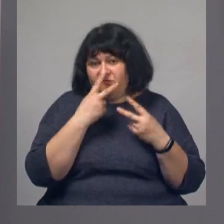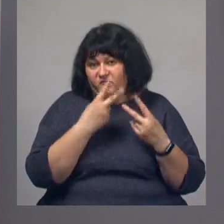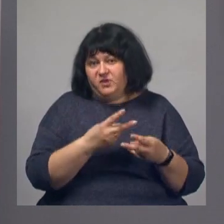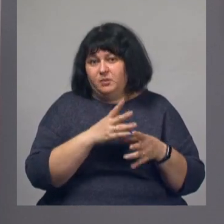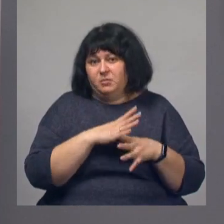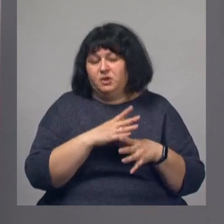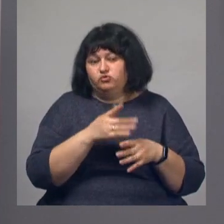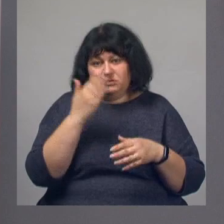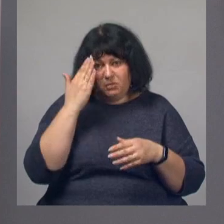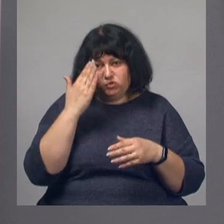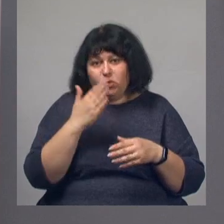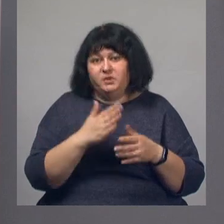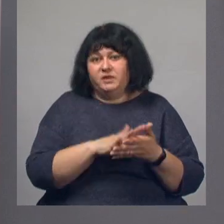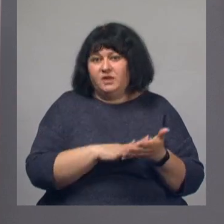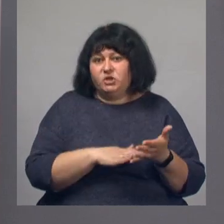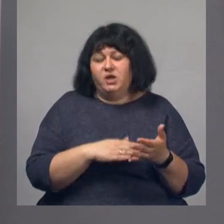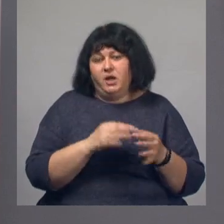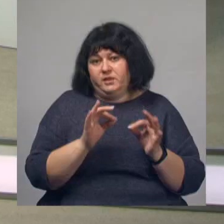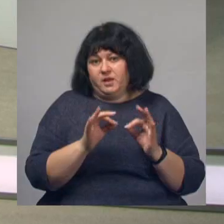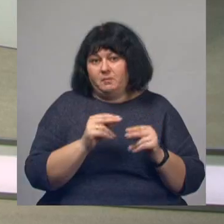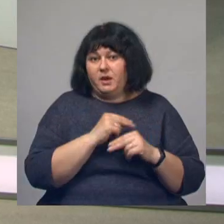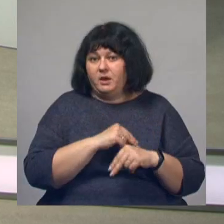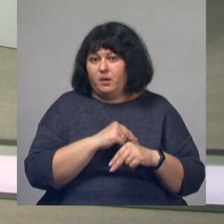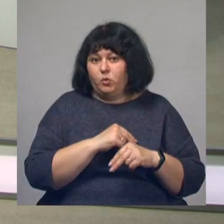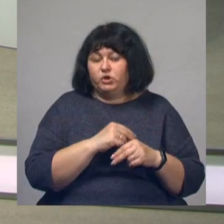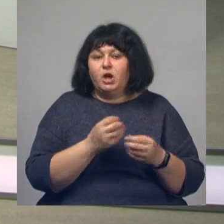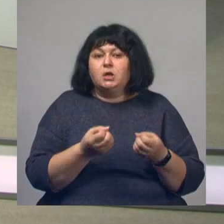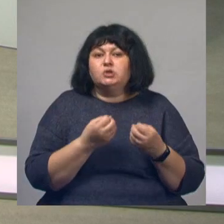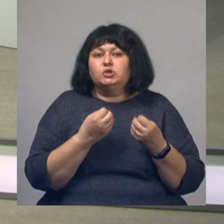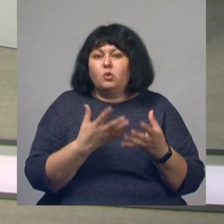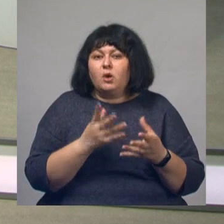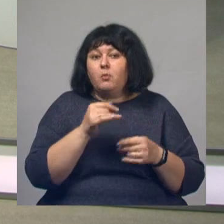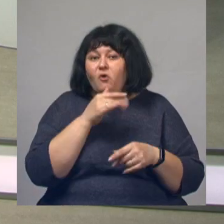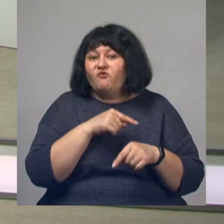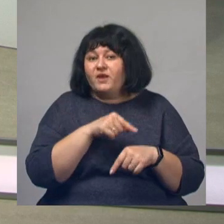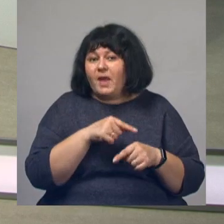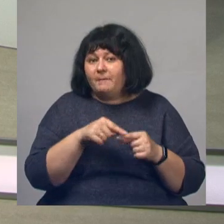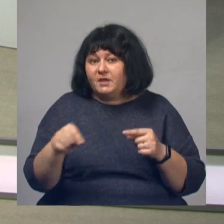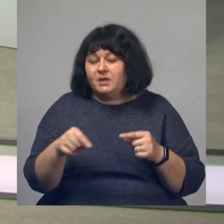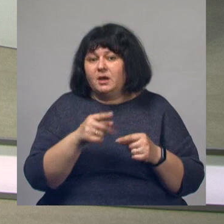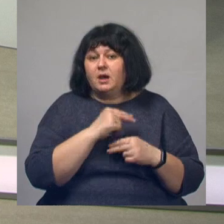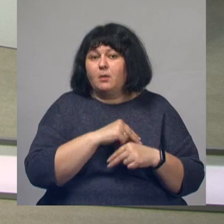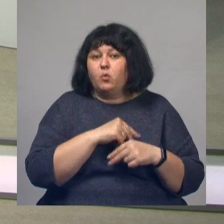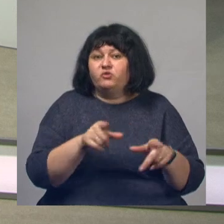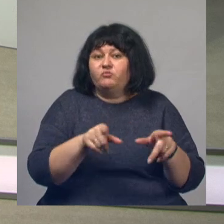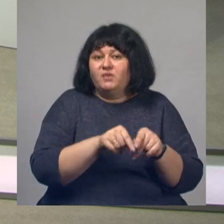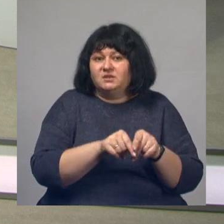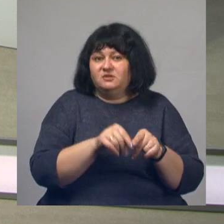она способна дальше нормально работать. Скажите, а сколько по времени вы уже работаете с Кешей в